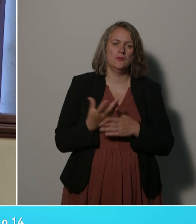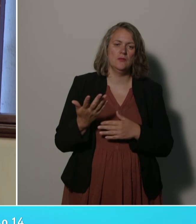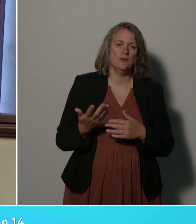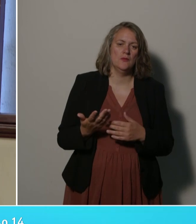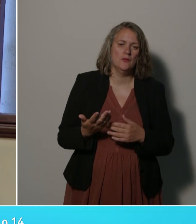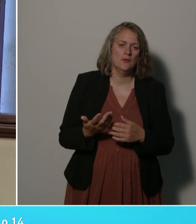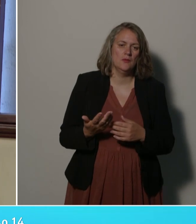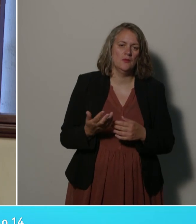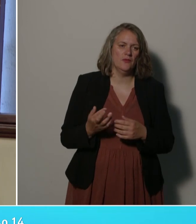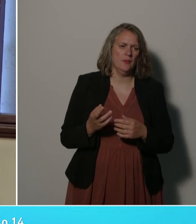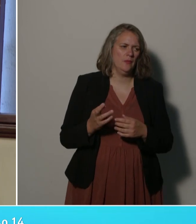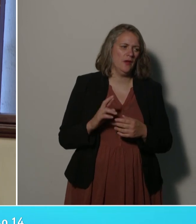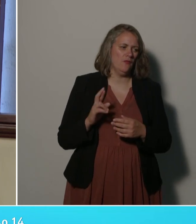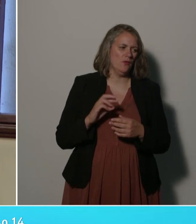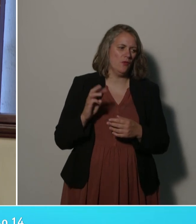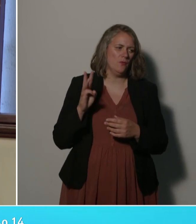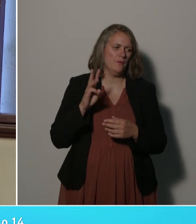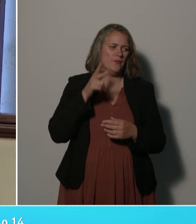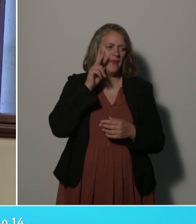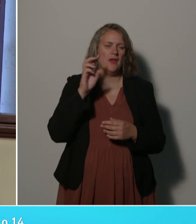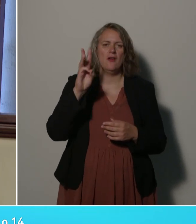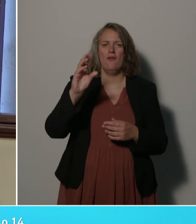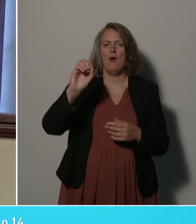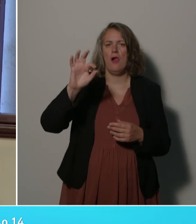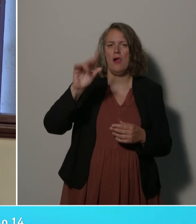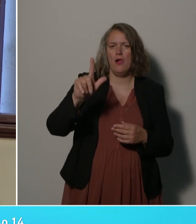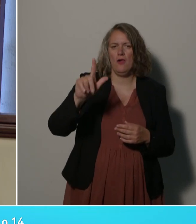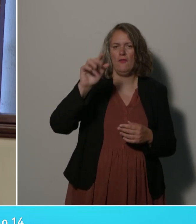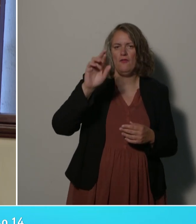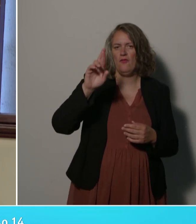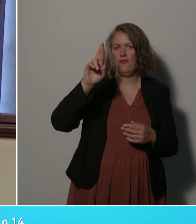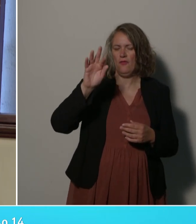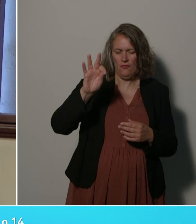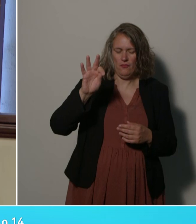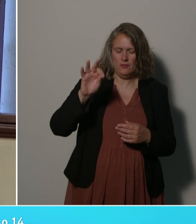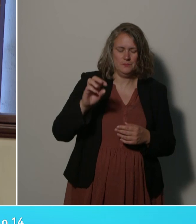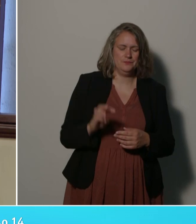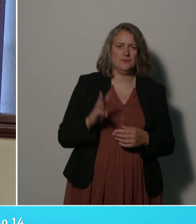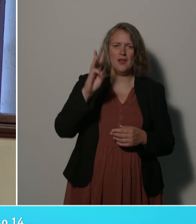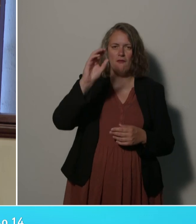das Rederecht erteilen. Ich weiß nicht, ob das möglich ist, dass Sie noch mal ein bisschen hier auch in der Öffentlichkeit erklären,